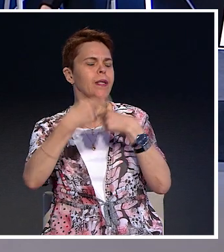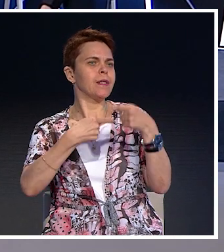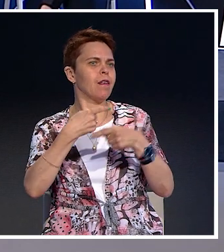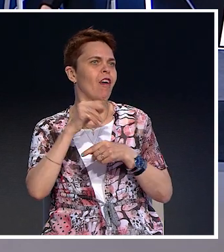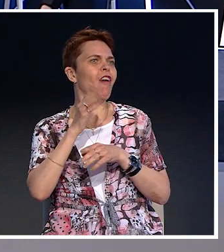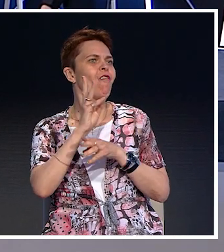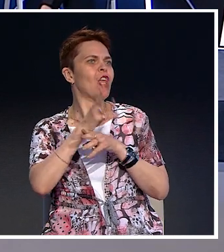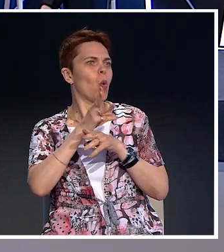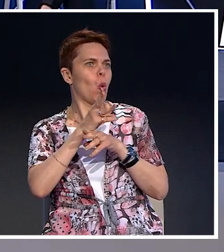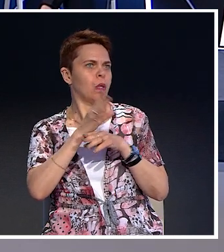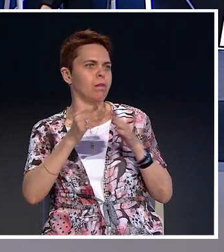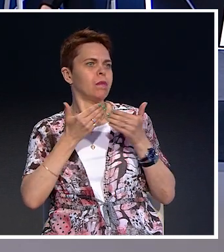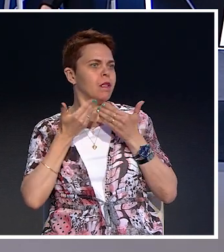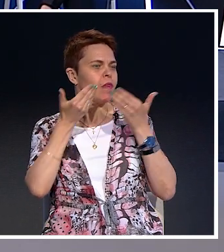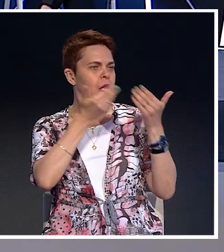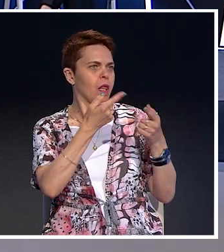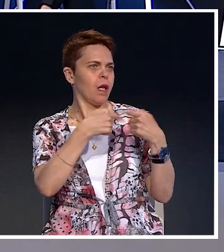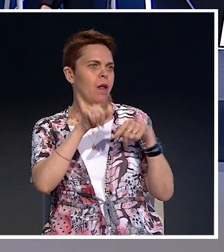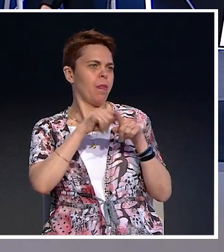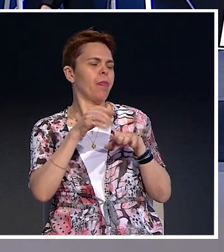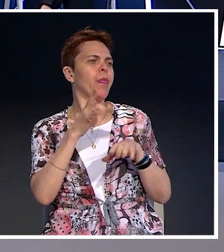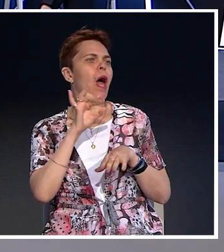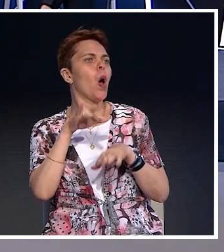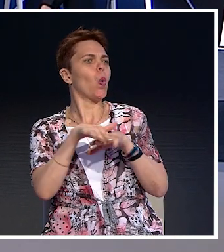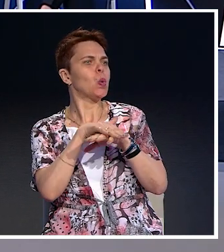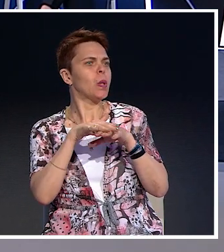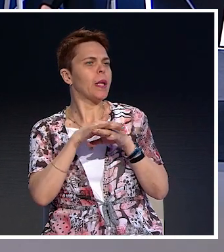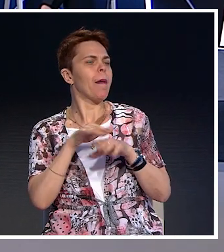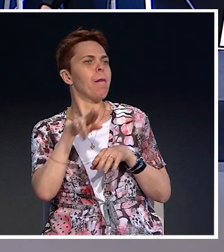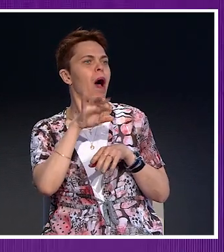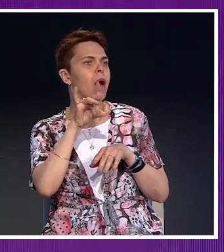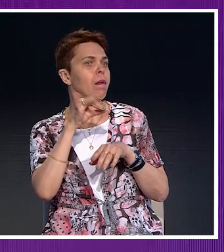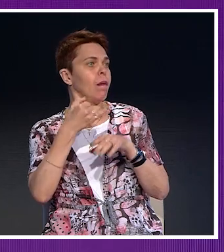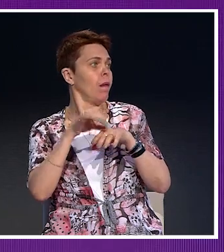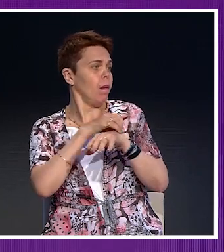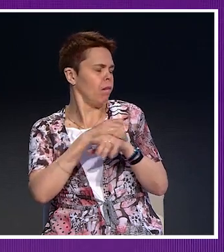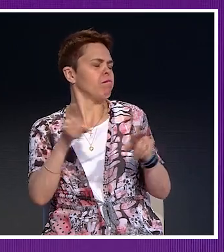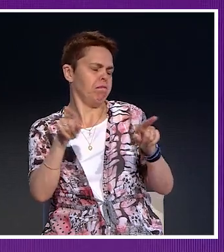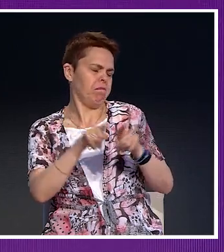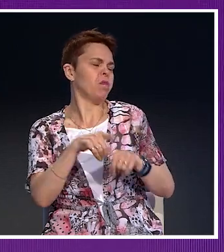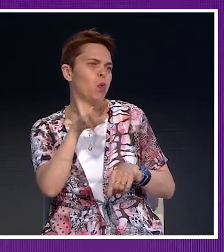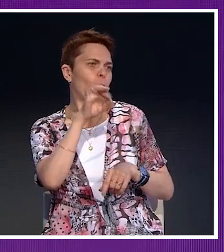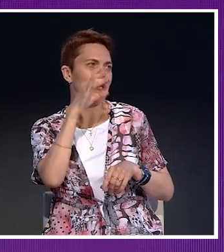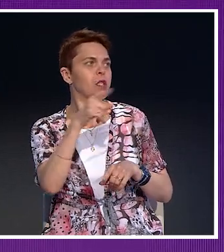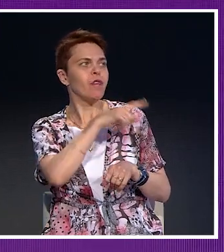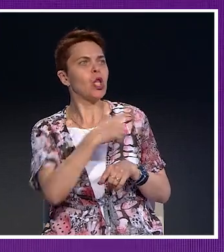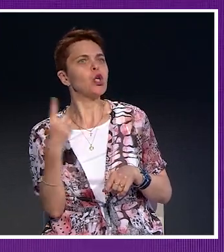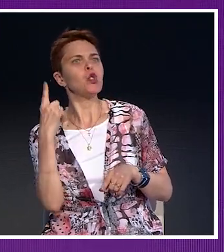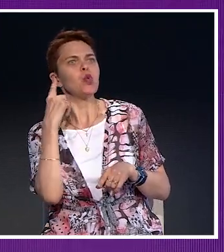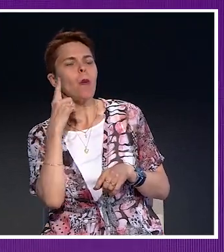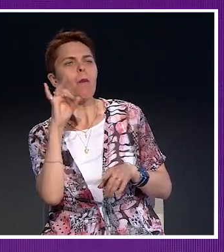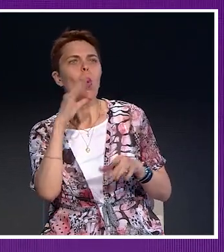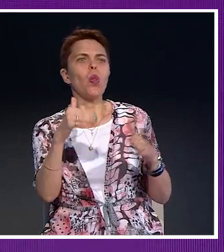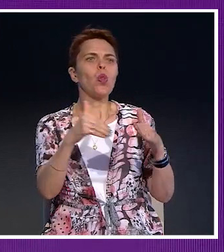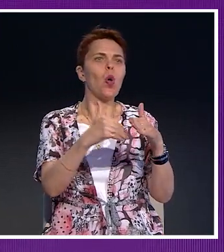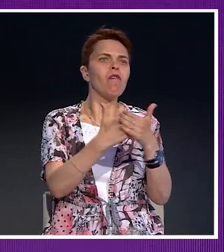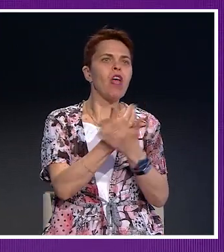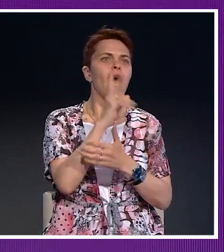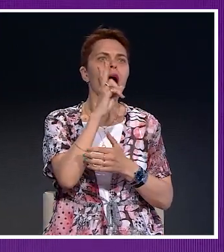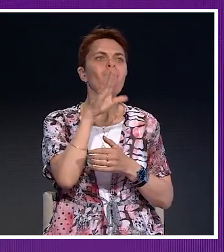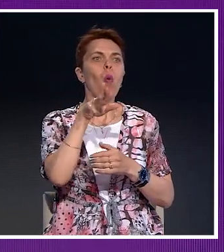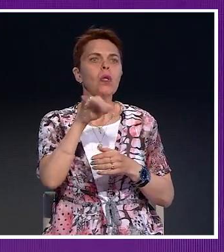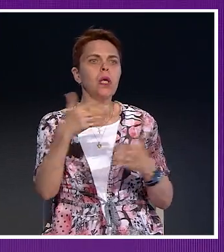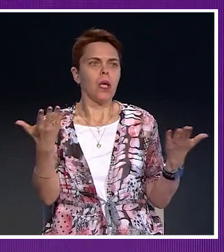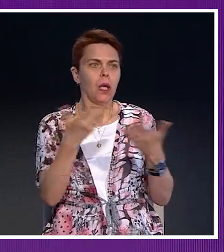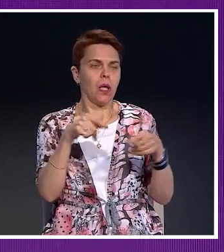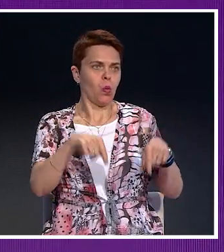була президентка жіночого крила Європейської народної партії. І пані Доріс у своїй промові сказала, що вона щось чула про нові квоти, які є